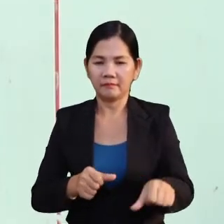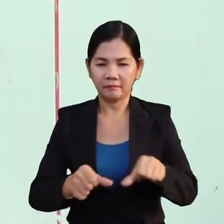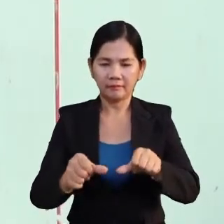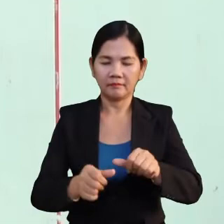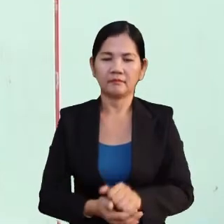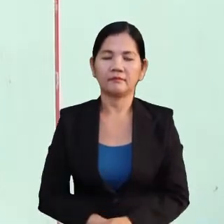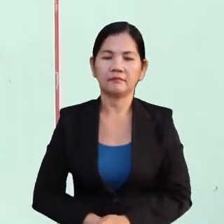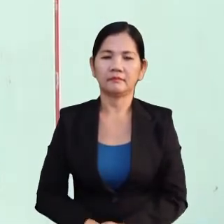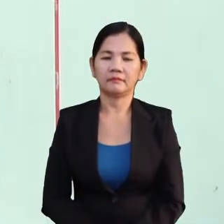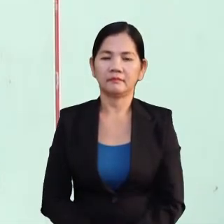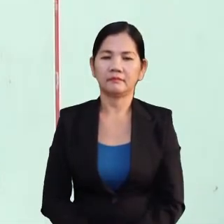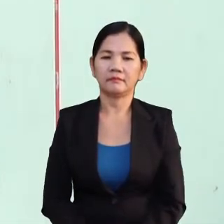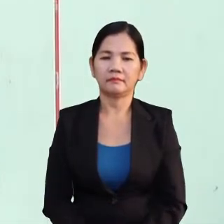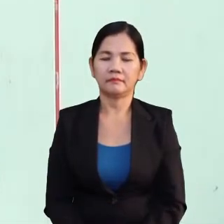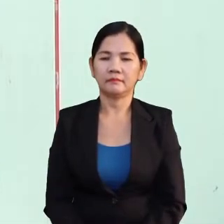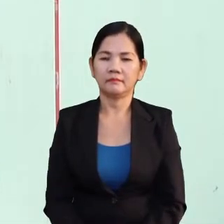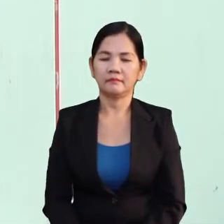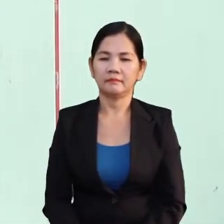ត